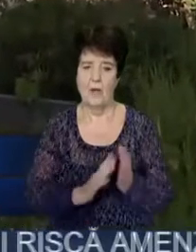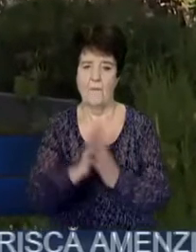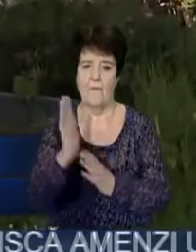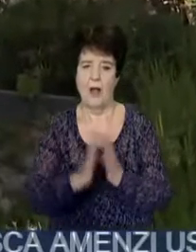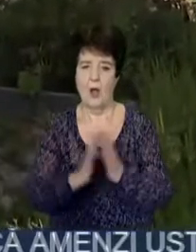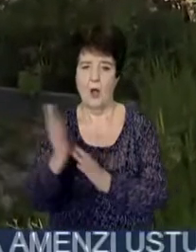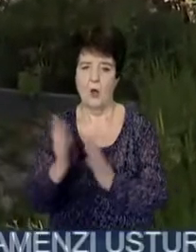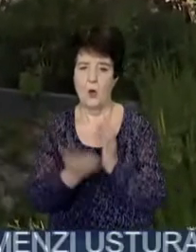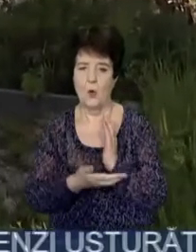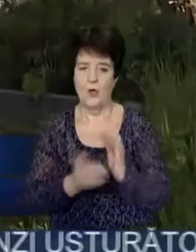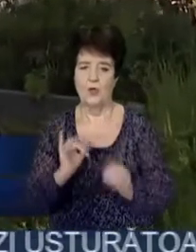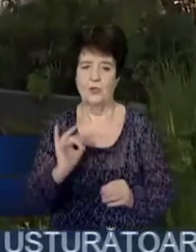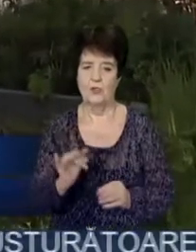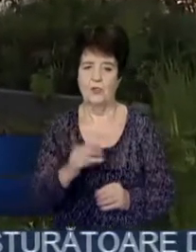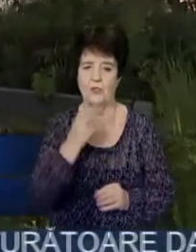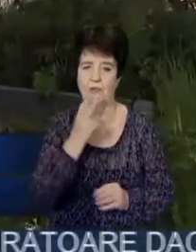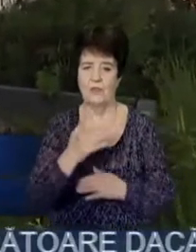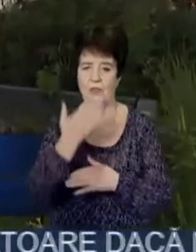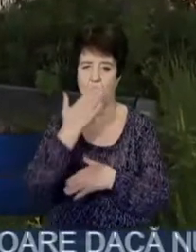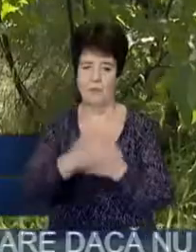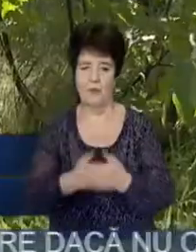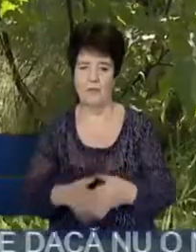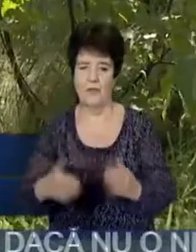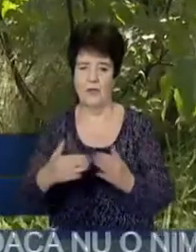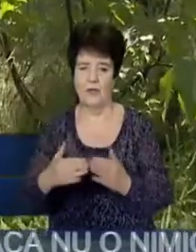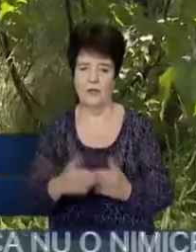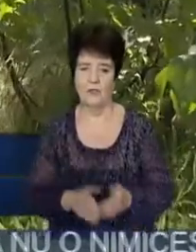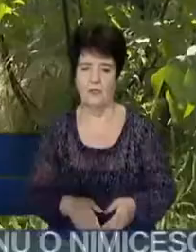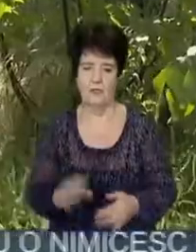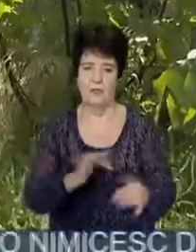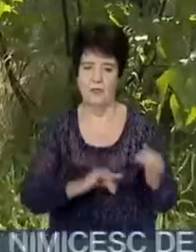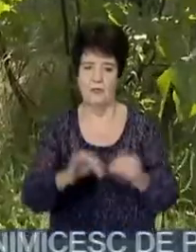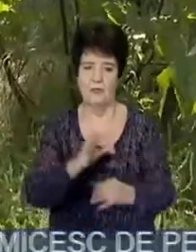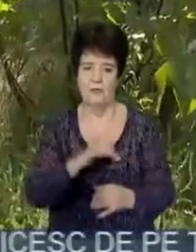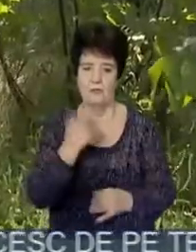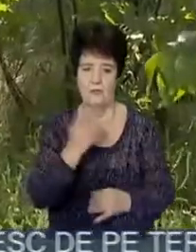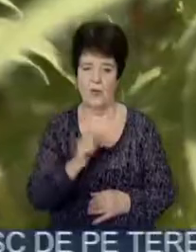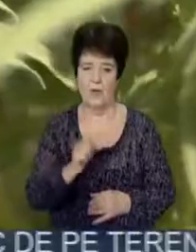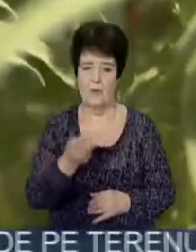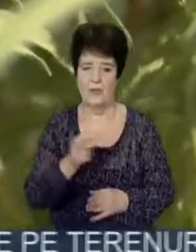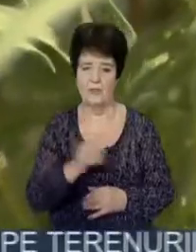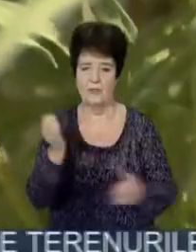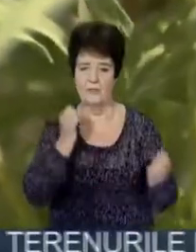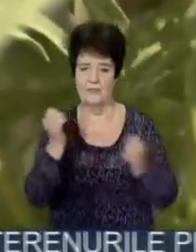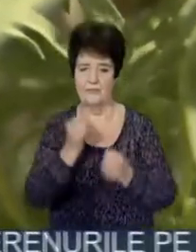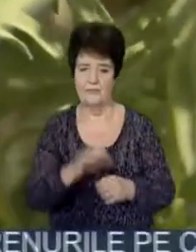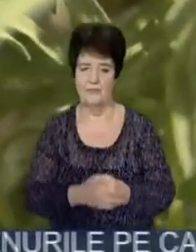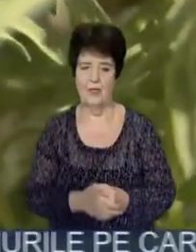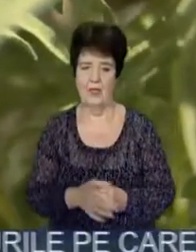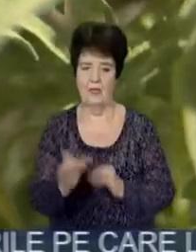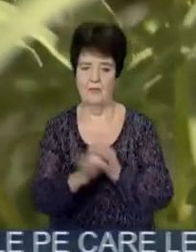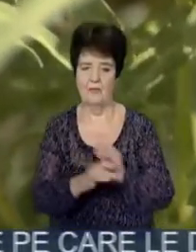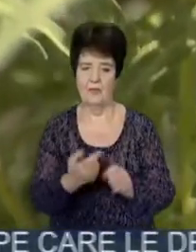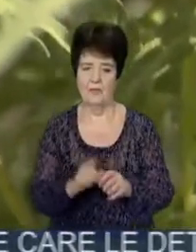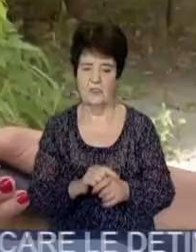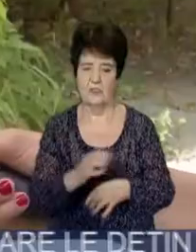și, după cum puteți vedea, chiar în preajma caselor. Cei cu care am discutat spun că ambrozia le dă mari bătăi de cap celor vulnerabili la